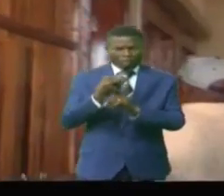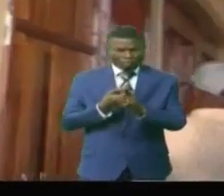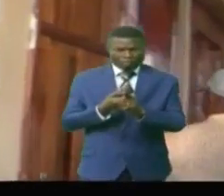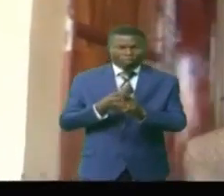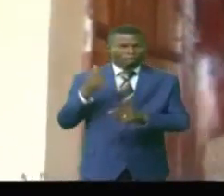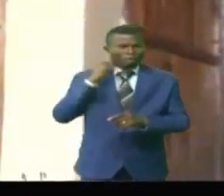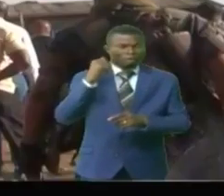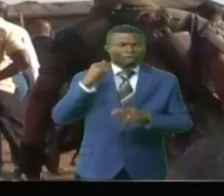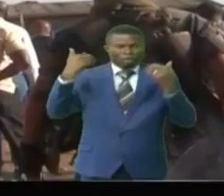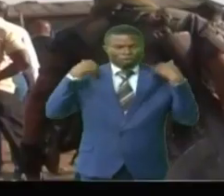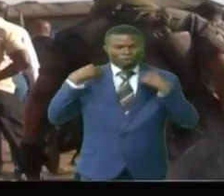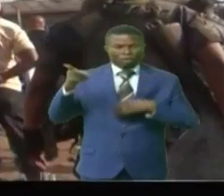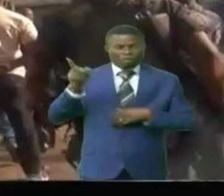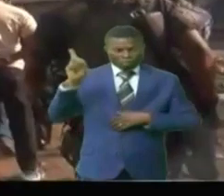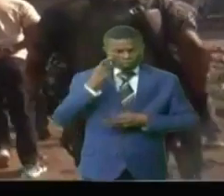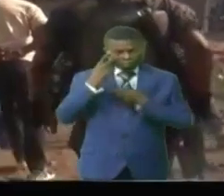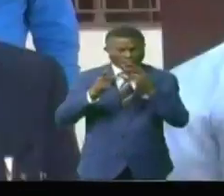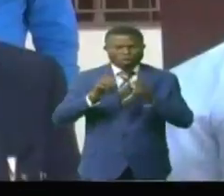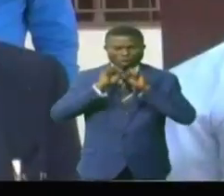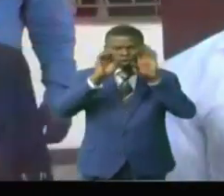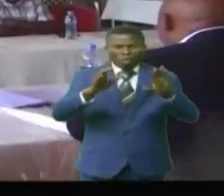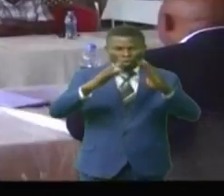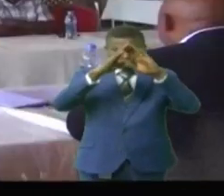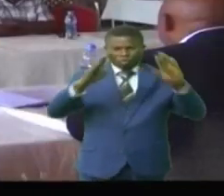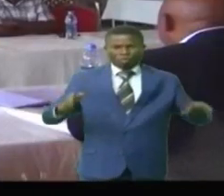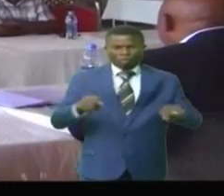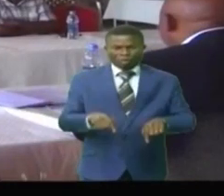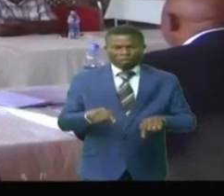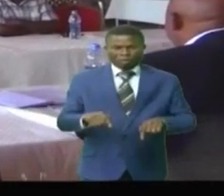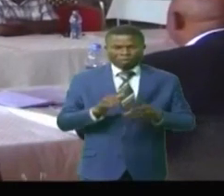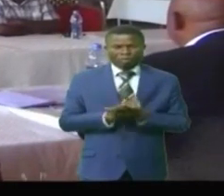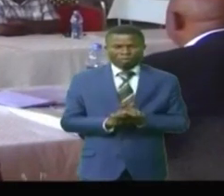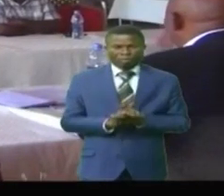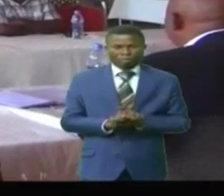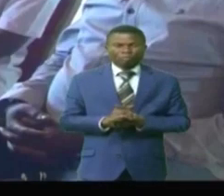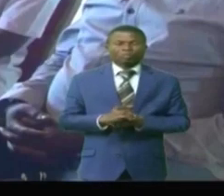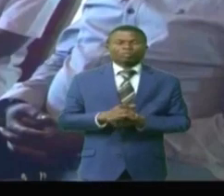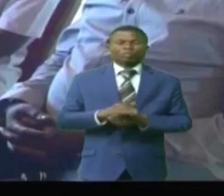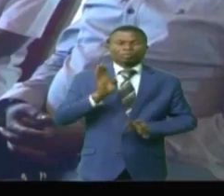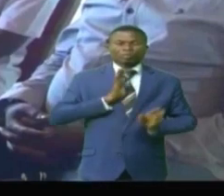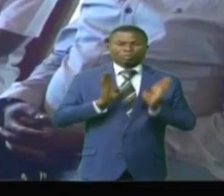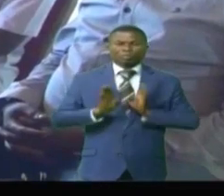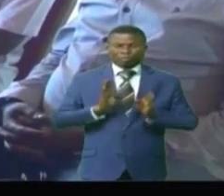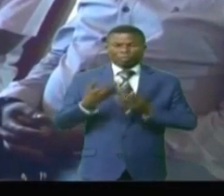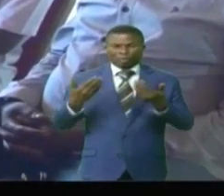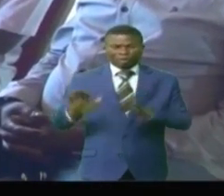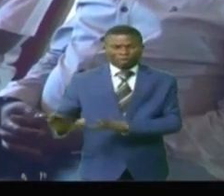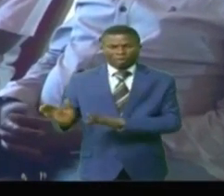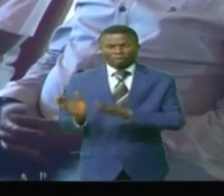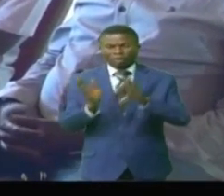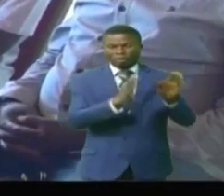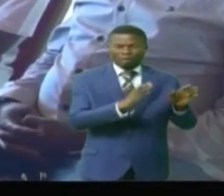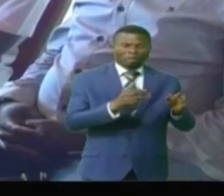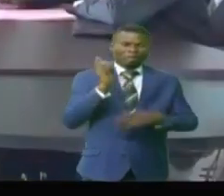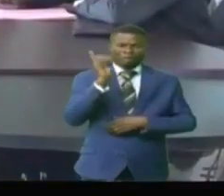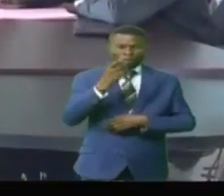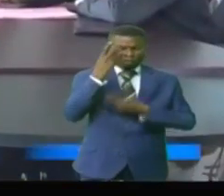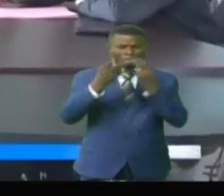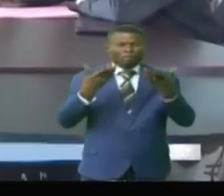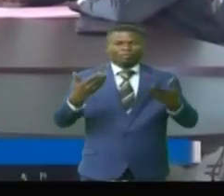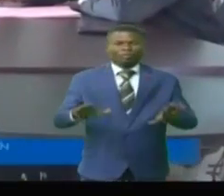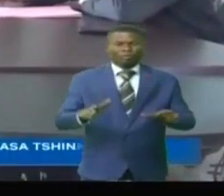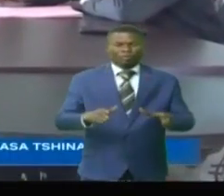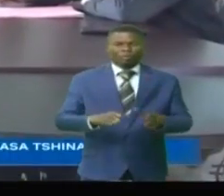l'autorité provinciale sera ici pour l'inauguration du bâtiment. Après la région des Béni, Maître David Kamwa a clôturé sa mission